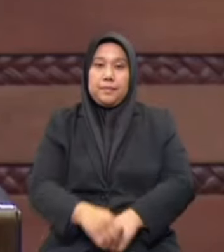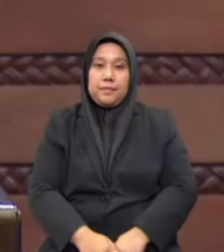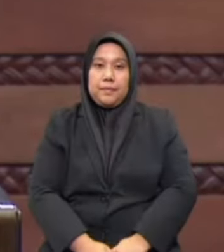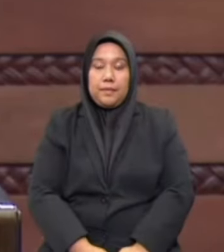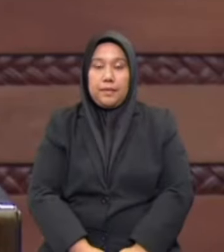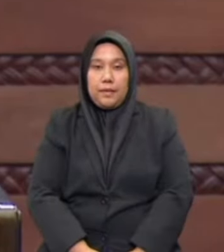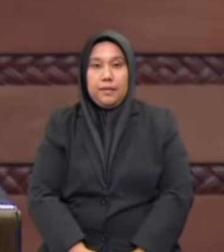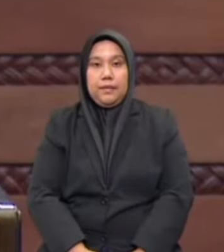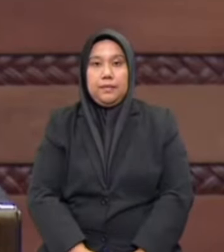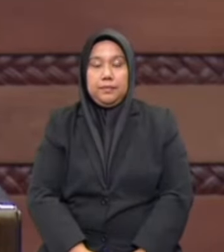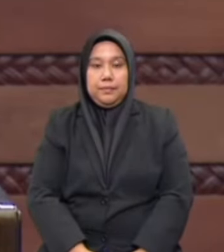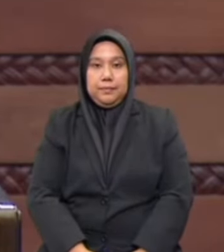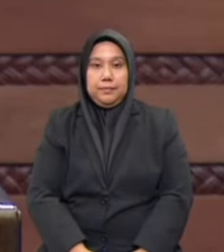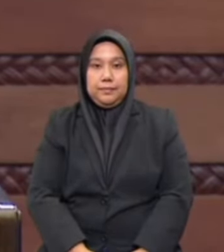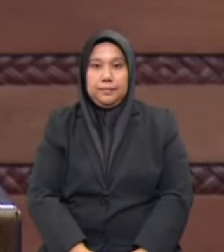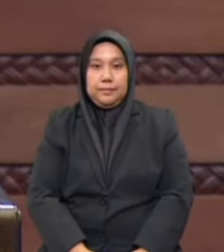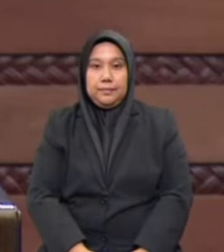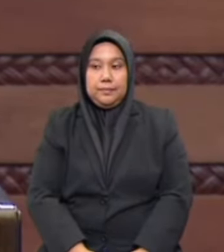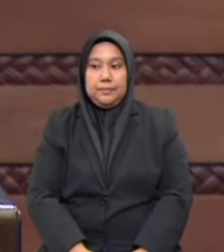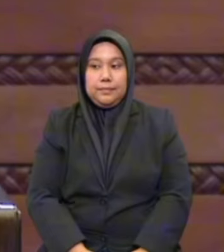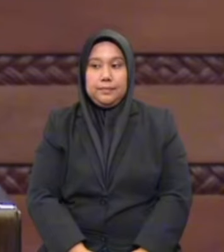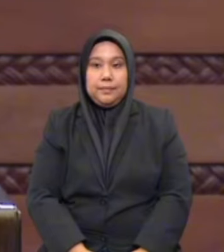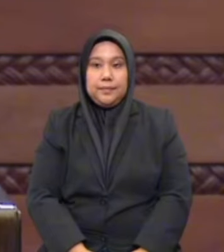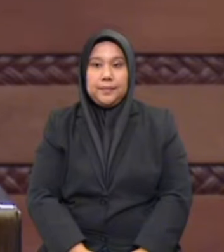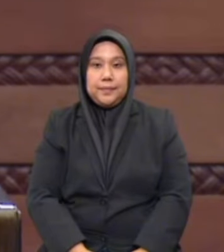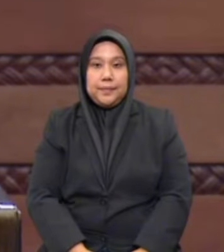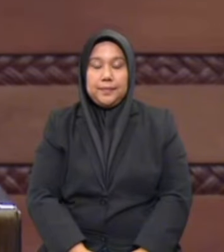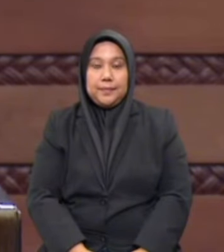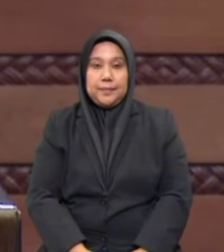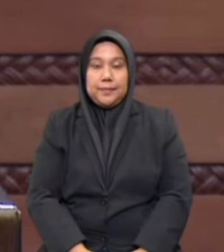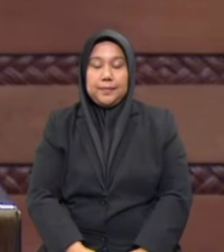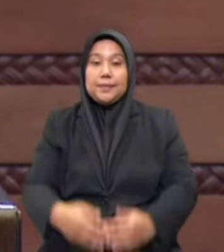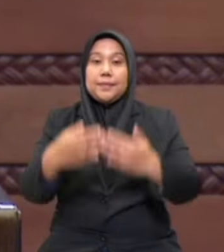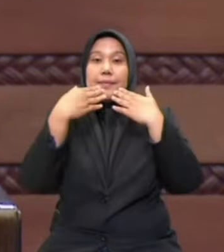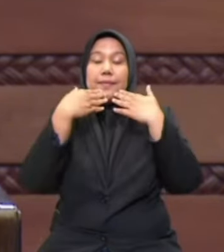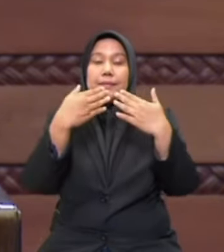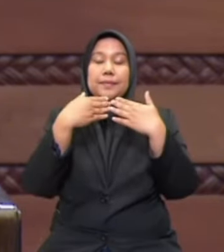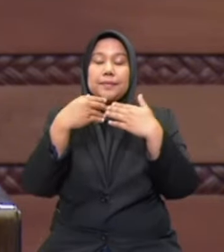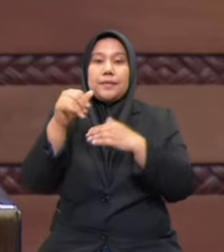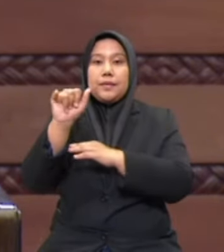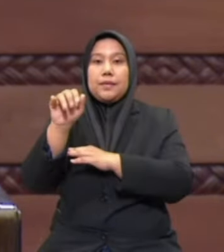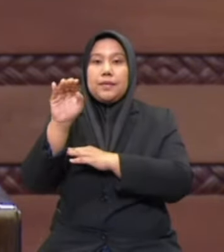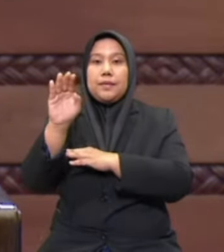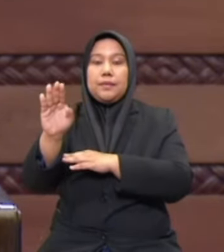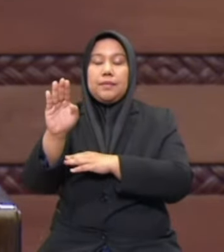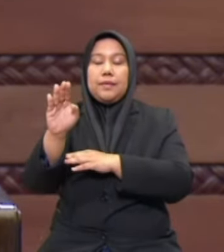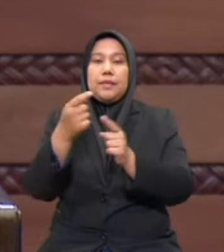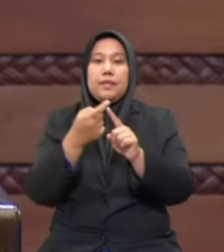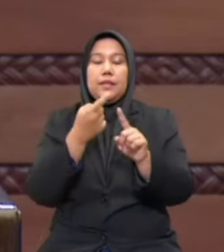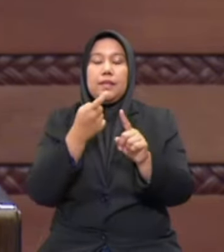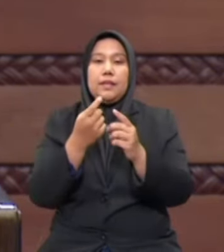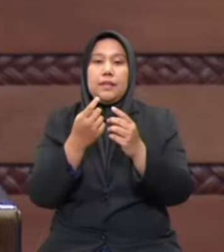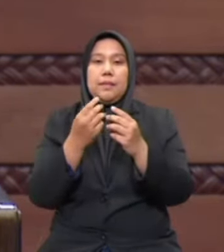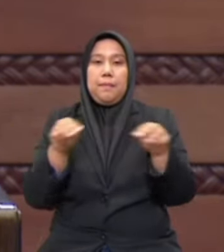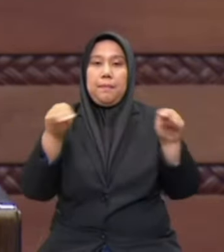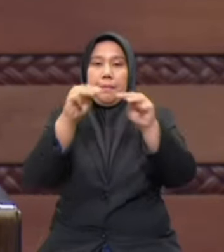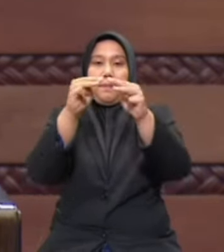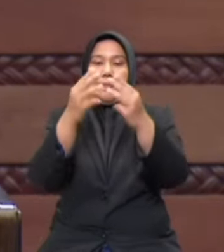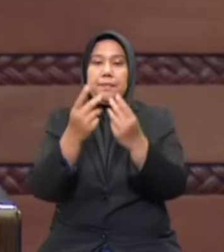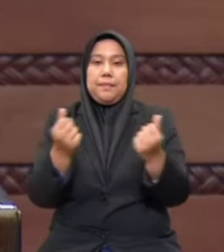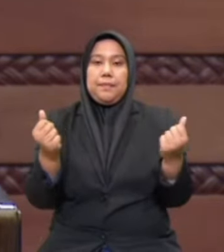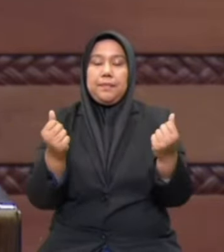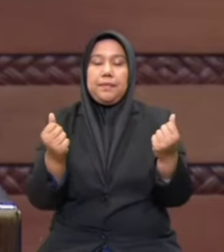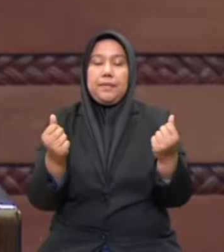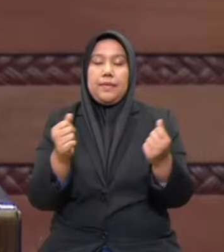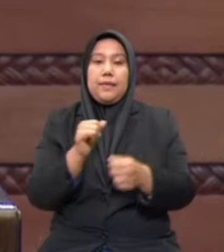menteri Terima kasih yang berhormat daripada masjana saya jawab Berapa